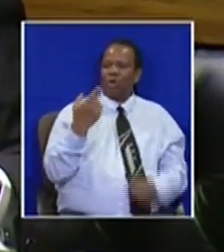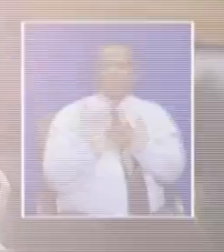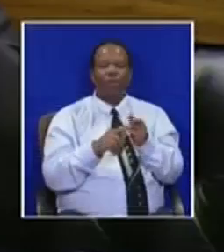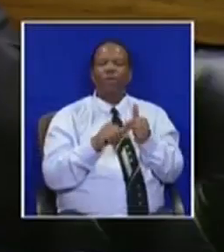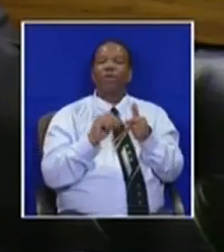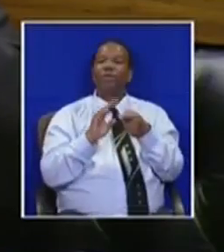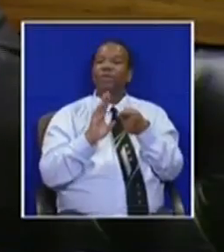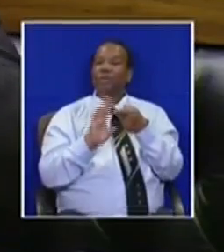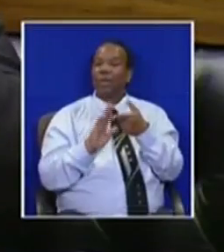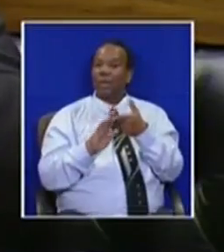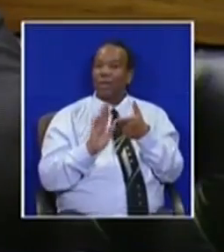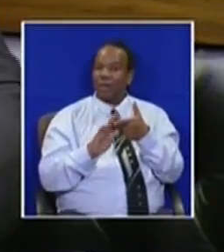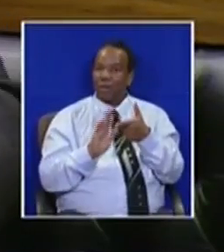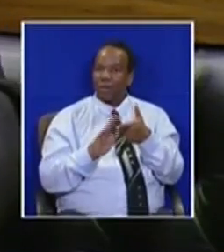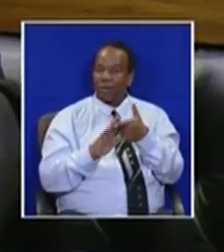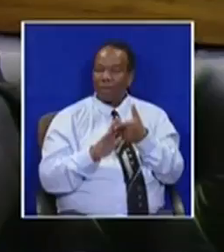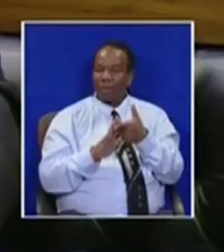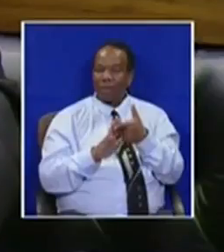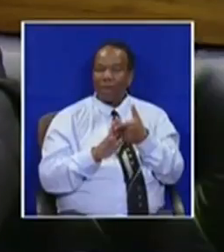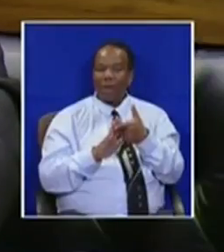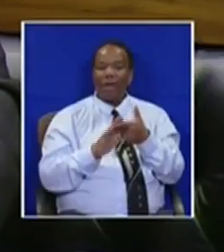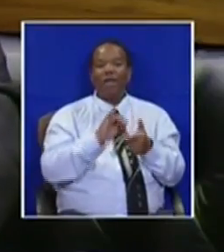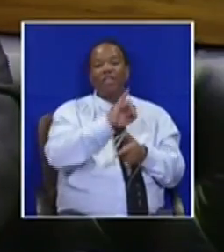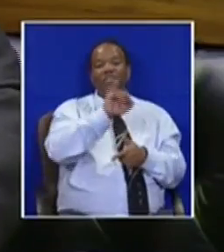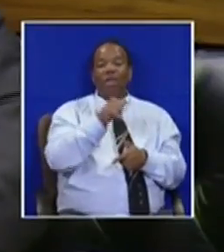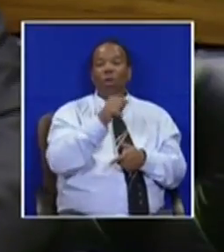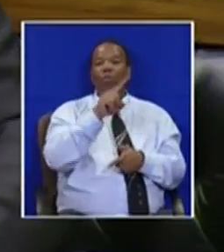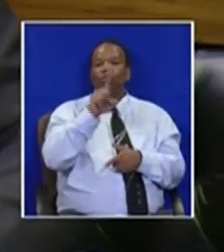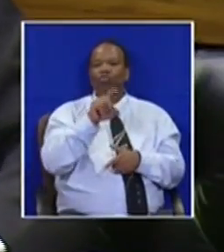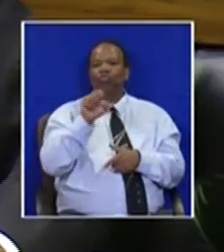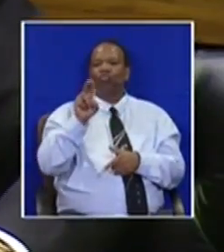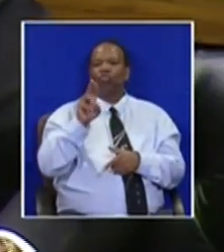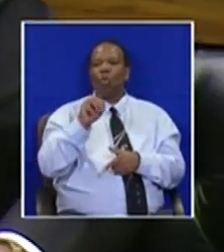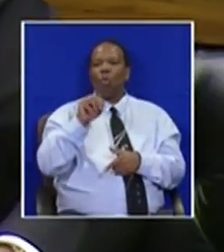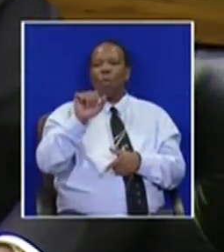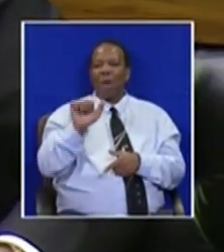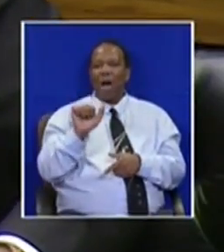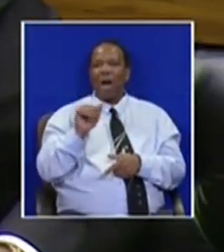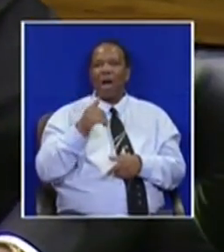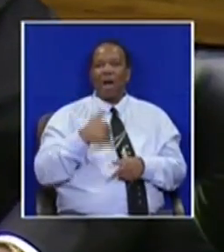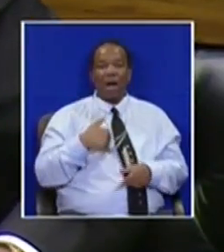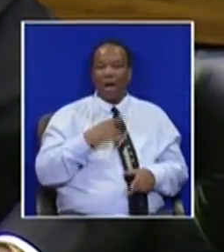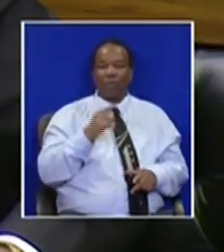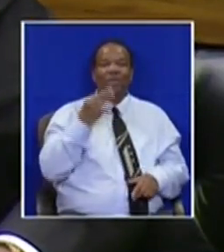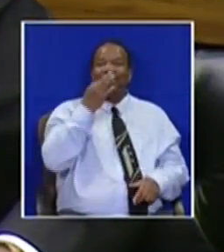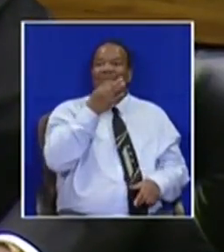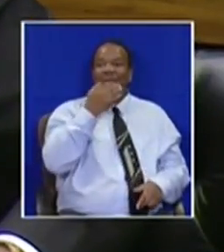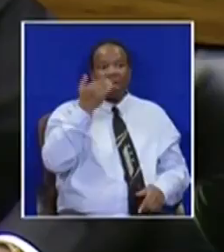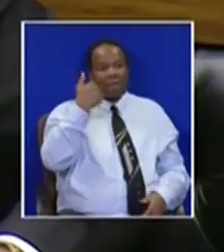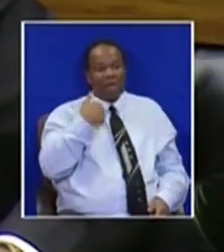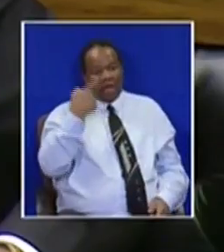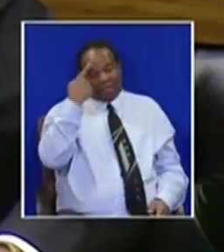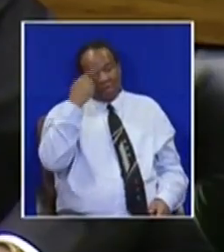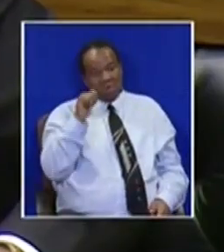downgraded. Jacob Zuma did not say, I think I'm a good leader. He was elected by